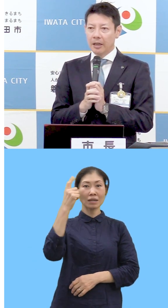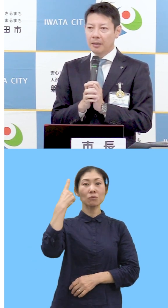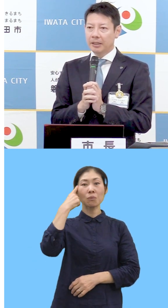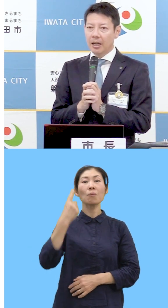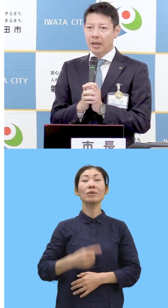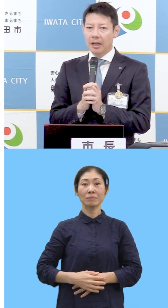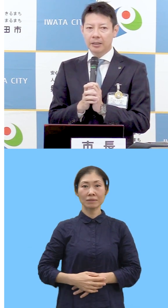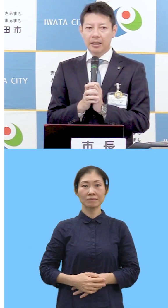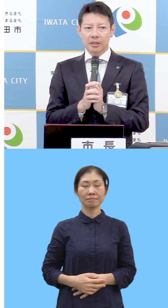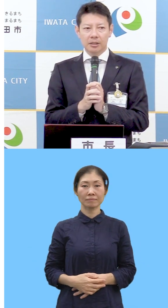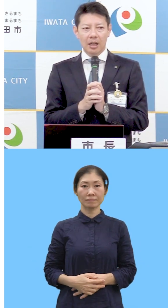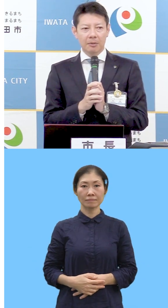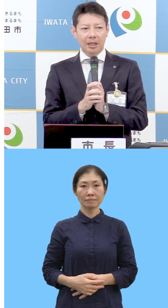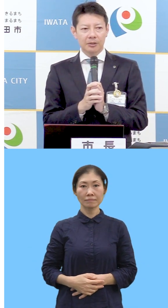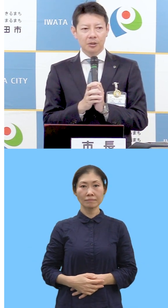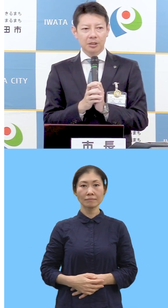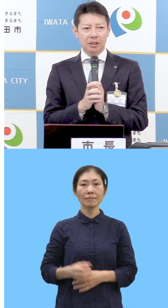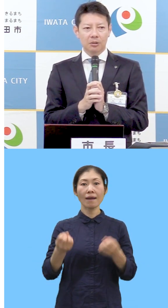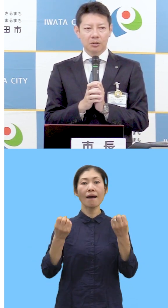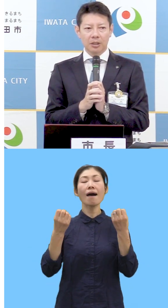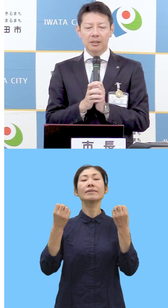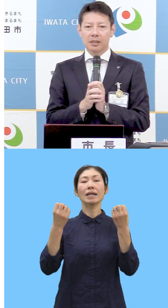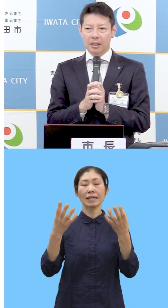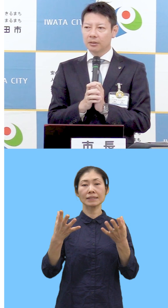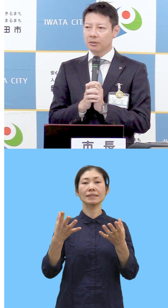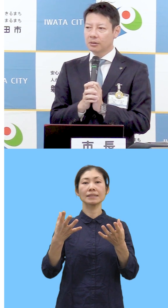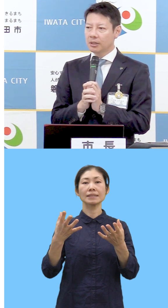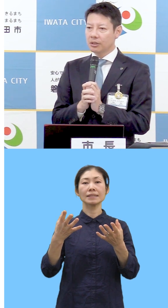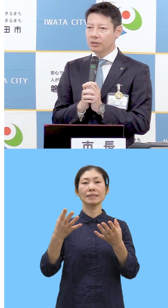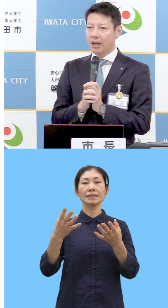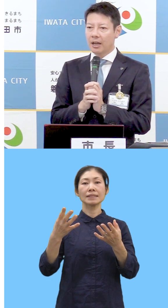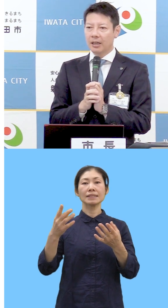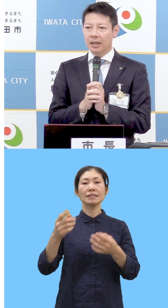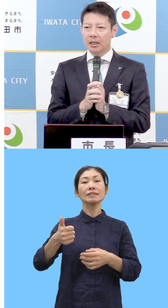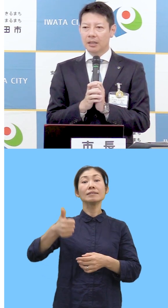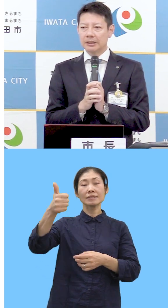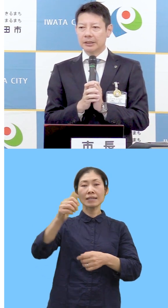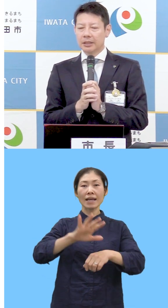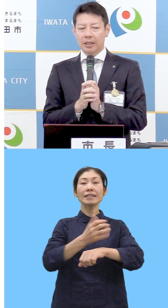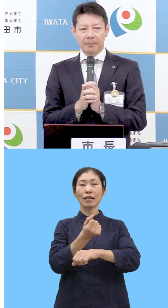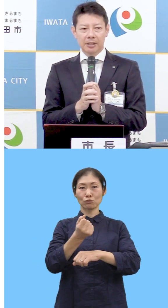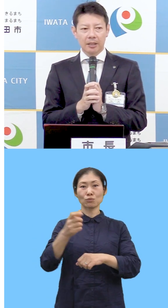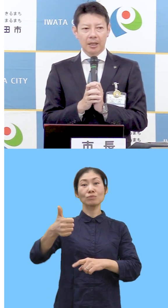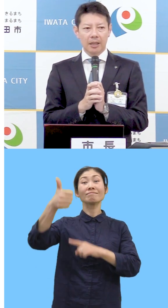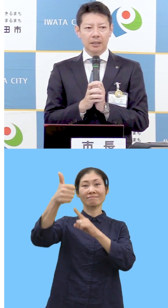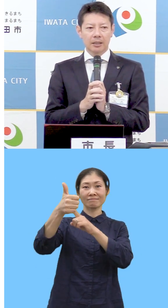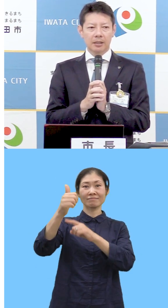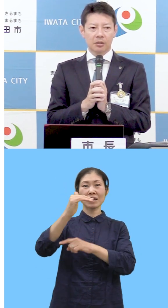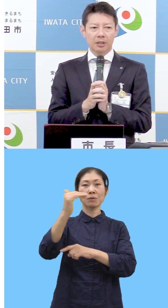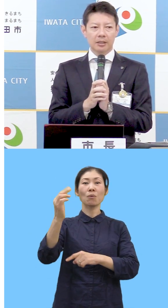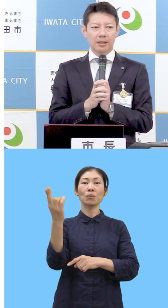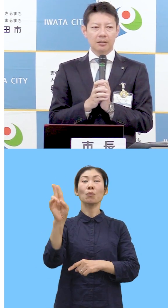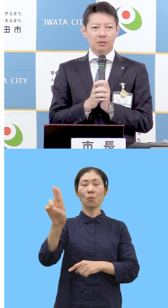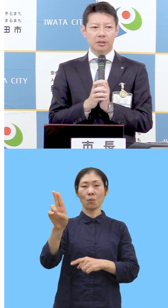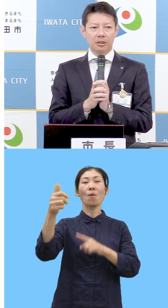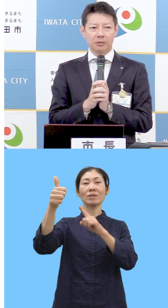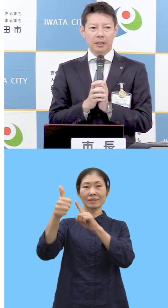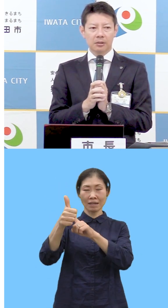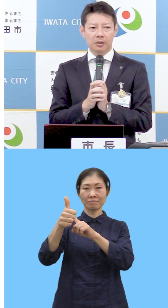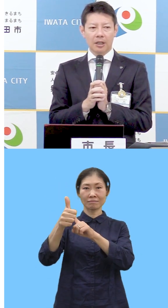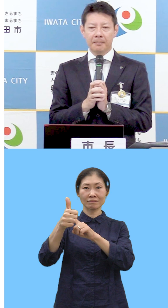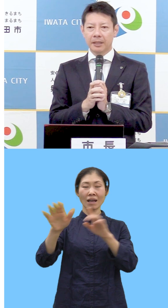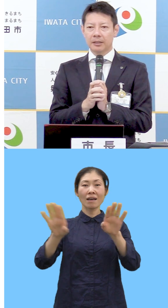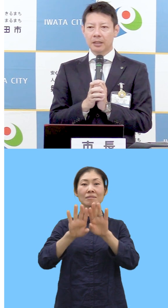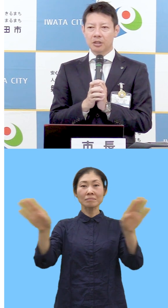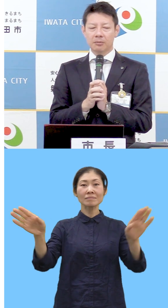。また新しいスターも誕生し、後藤圭介さんという選手が開幕戦から非常に活躍をしてニューフェ